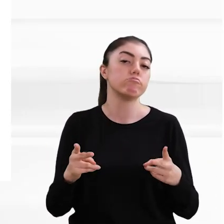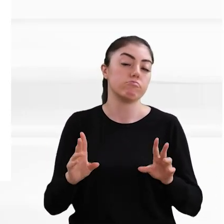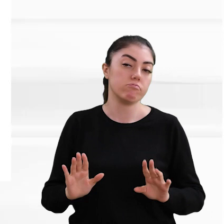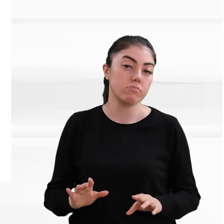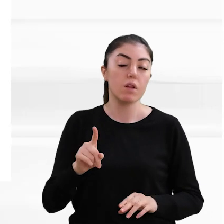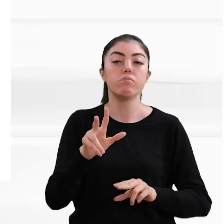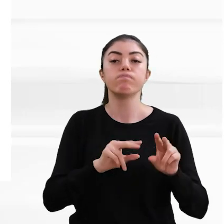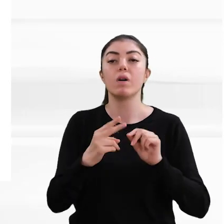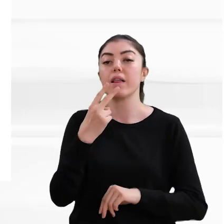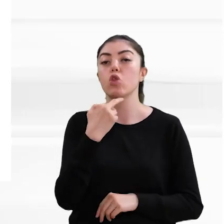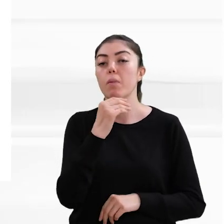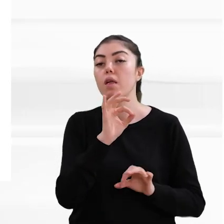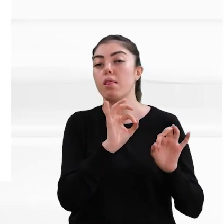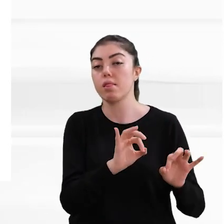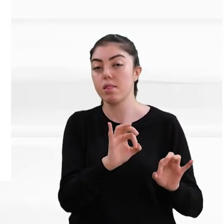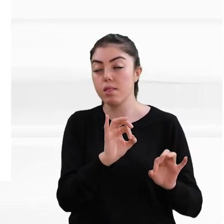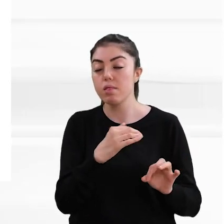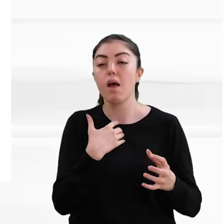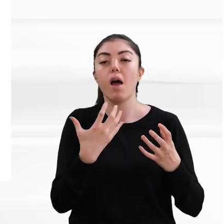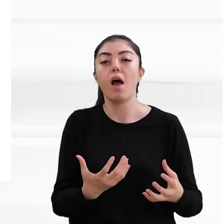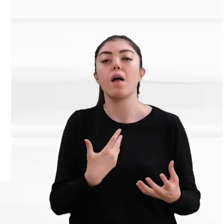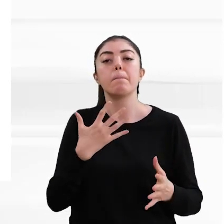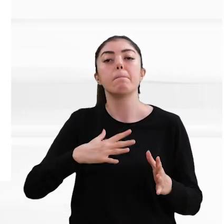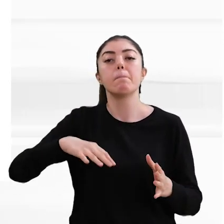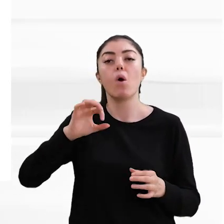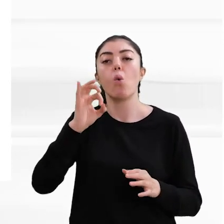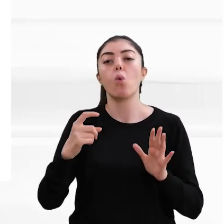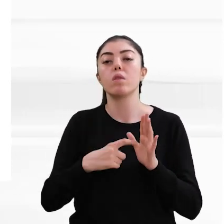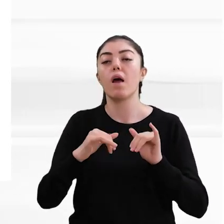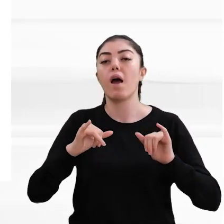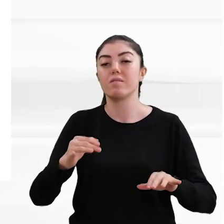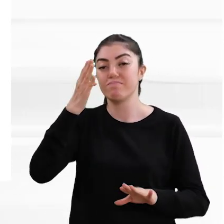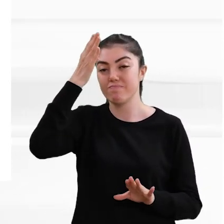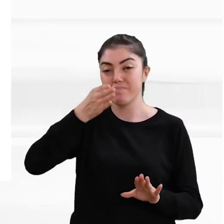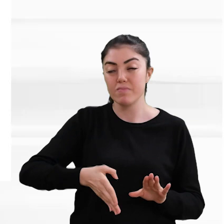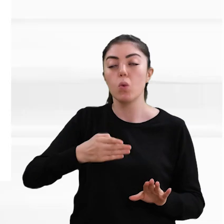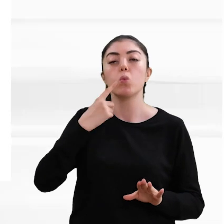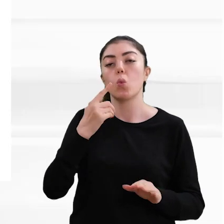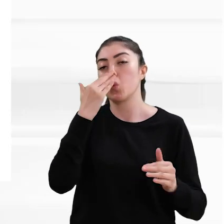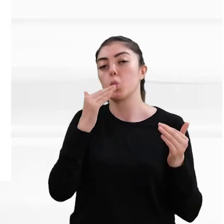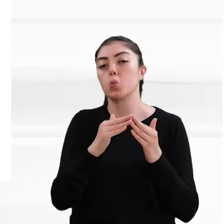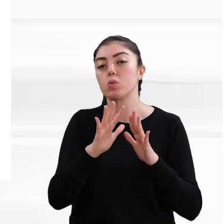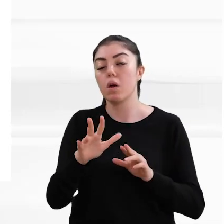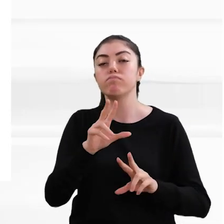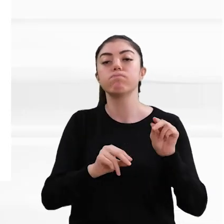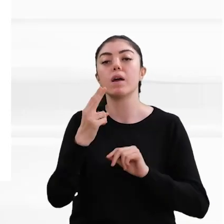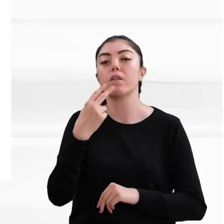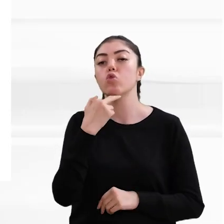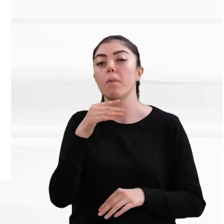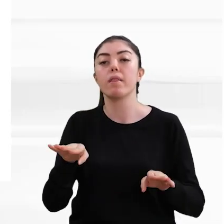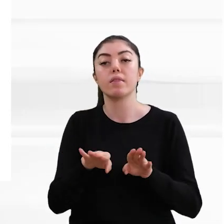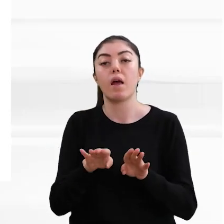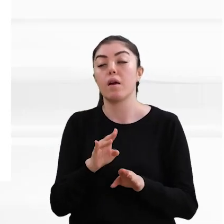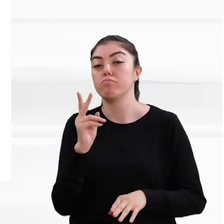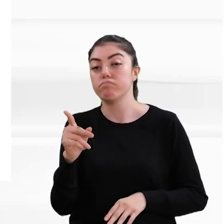tutmaktadır. Şekil 2'de karpuzun ağırlık merkezi ile O noktası aynı düşey doğrultu üzerindedir. Şekil 2'deki